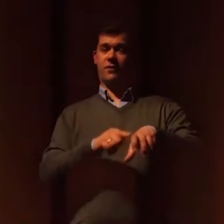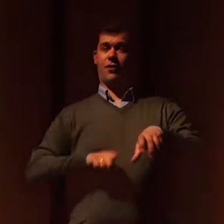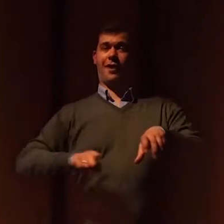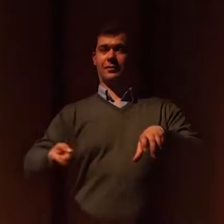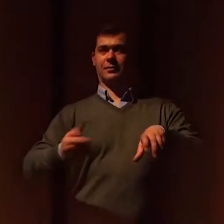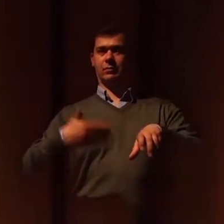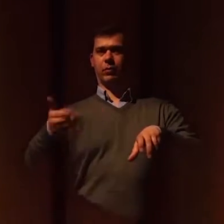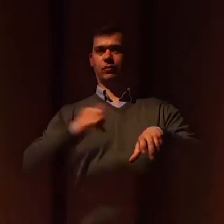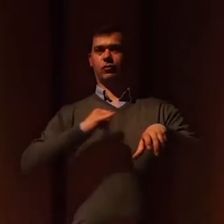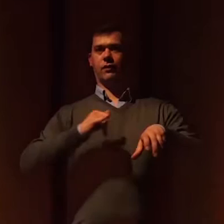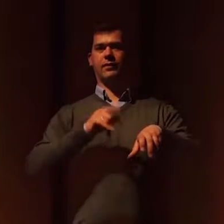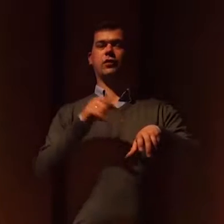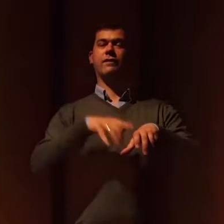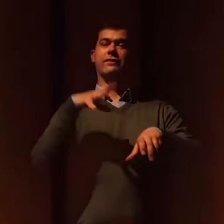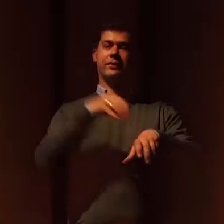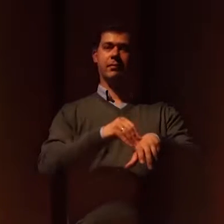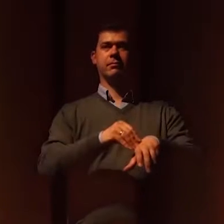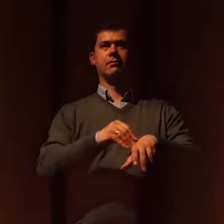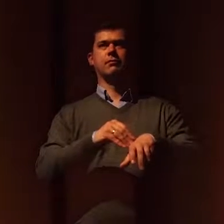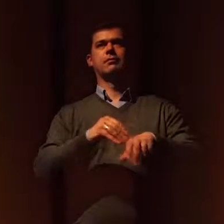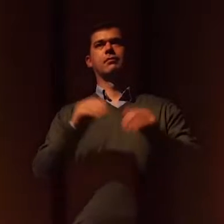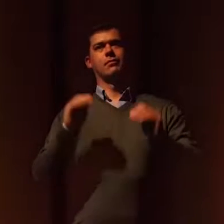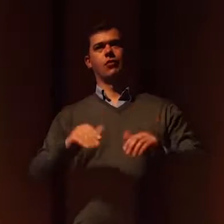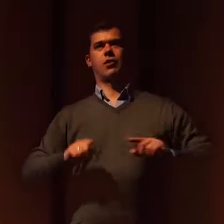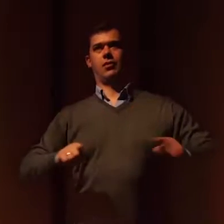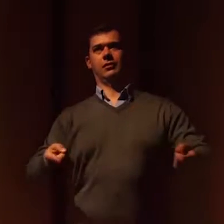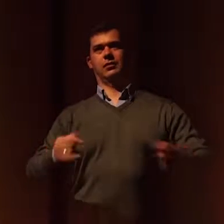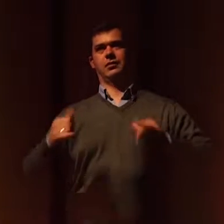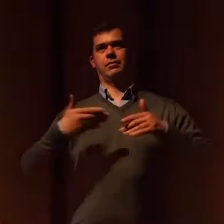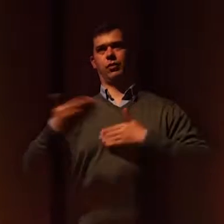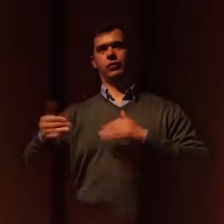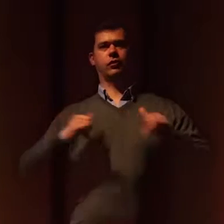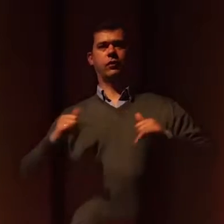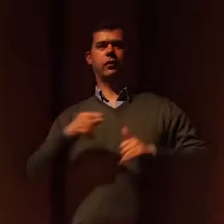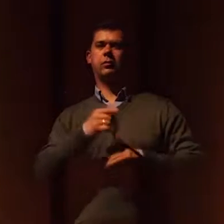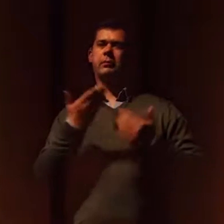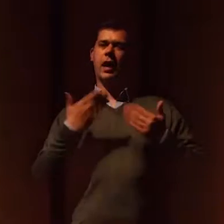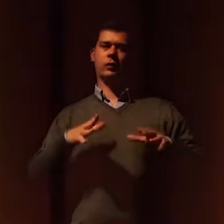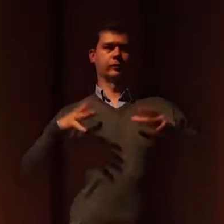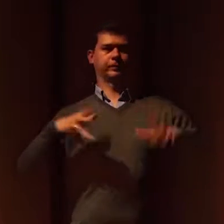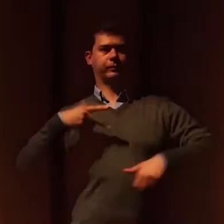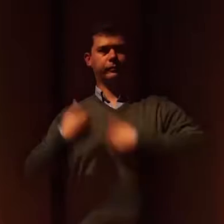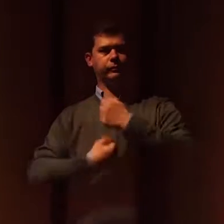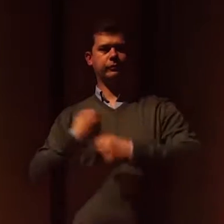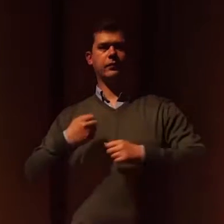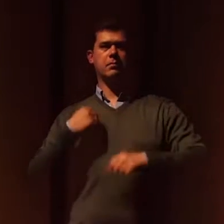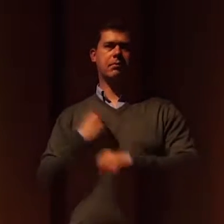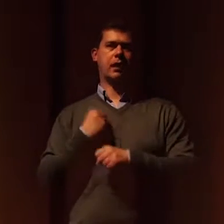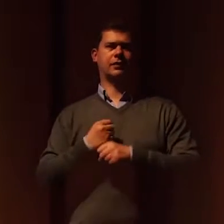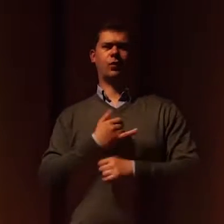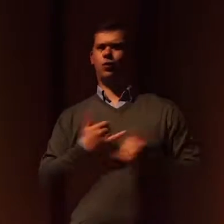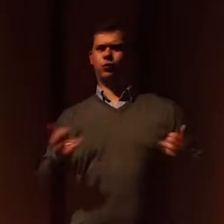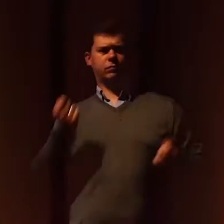takie takie miejsce w którym organizacje pozarządowe rzeczywiście podejmują bardzo wiele bardzo